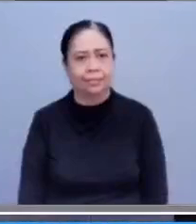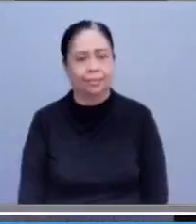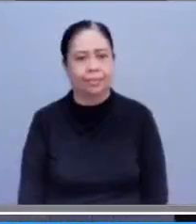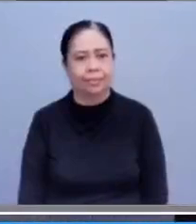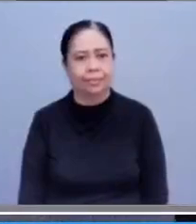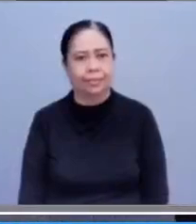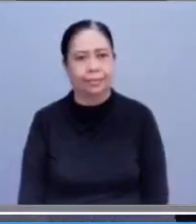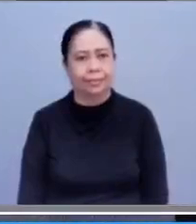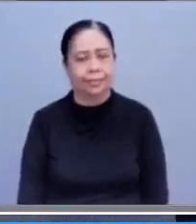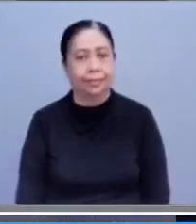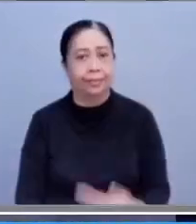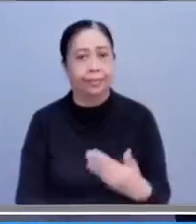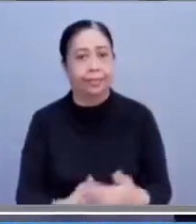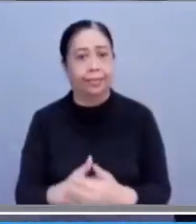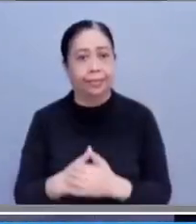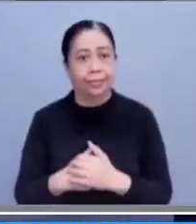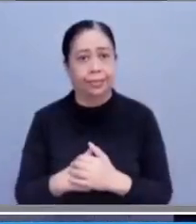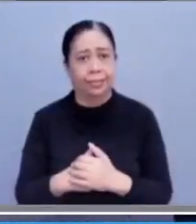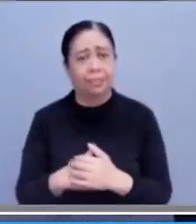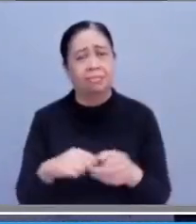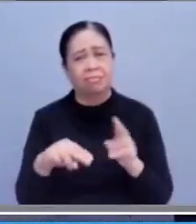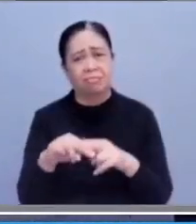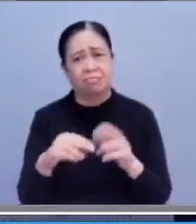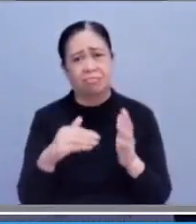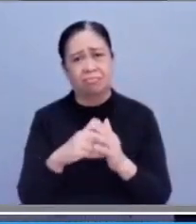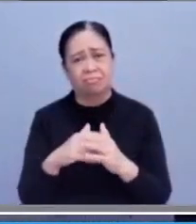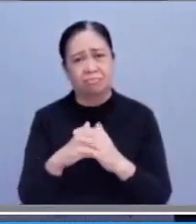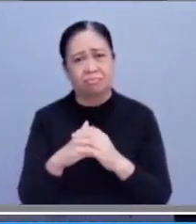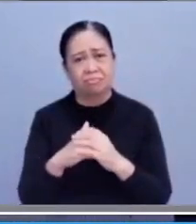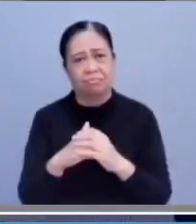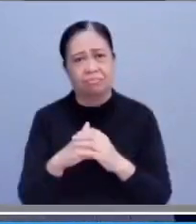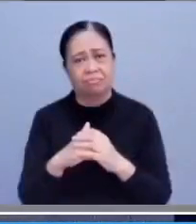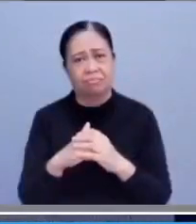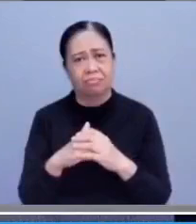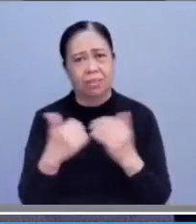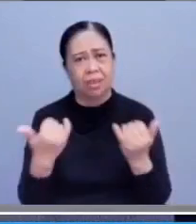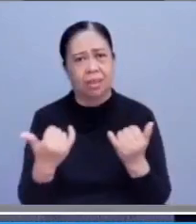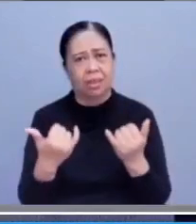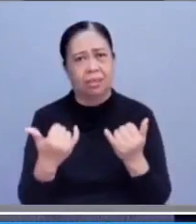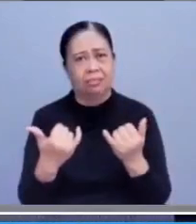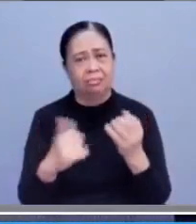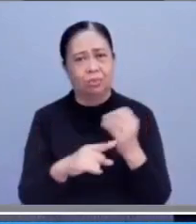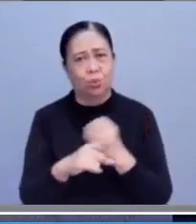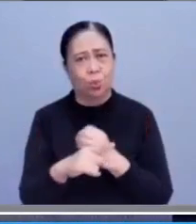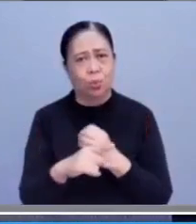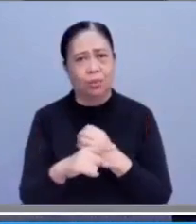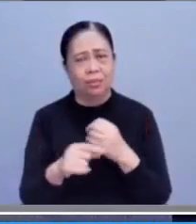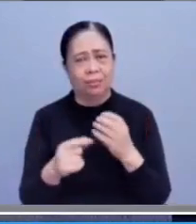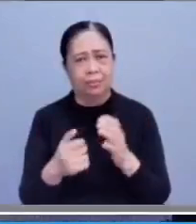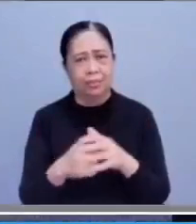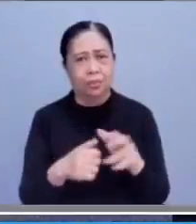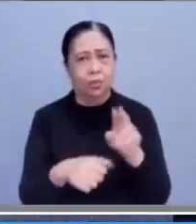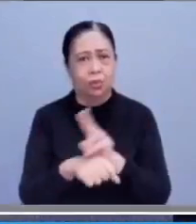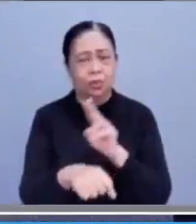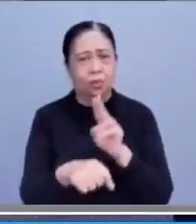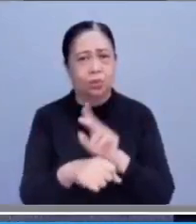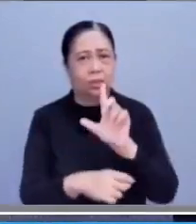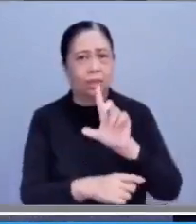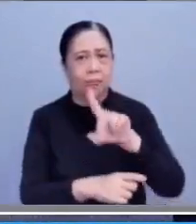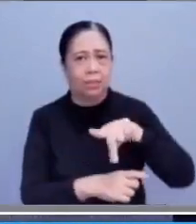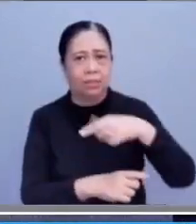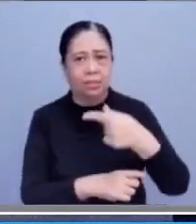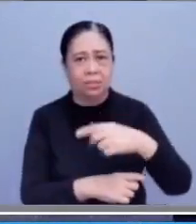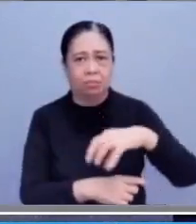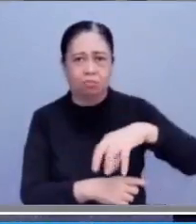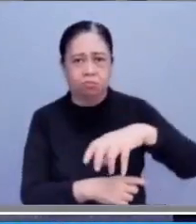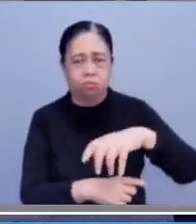o naku taas presyo po eh ang bumungad ngayong bagong buwan sa mga gumagamit po ng liquified petroleum gas sa parehong